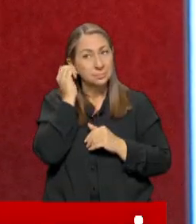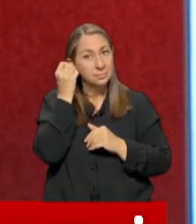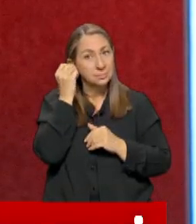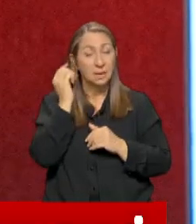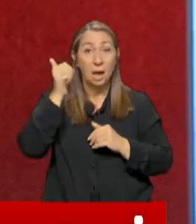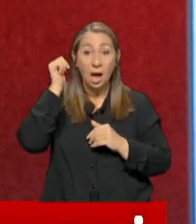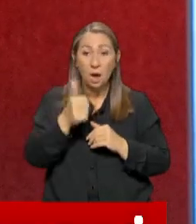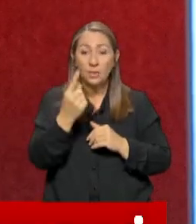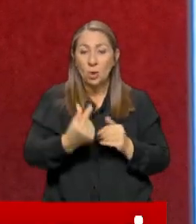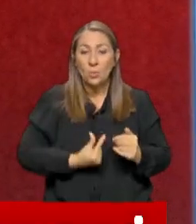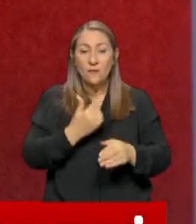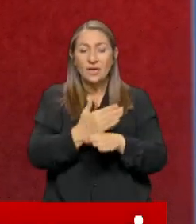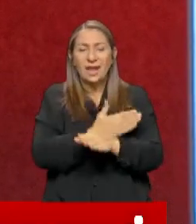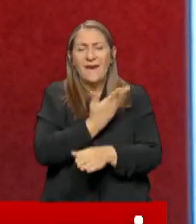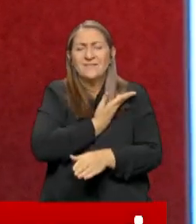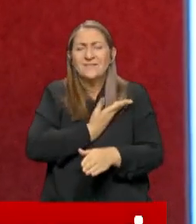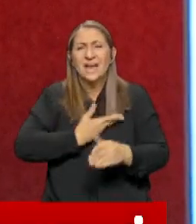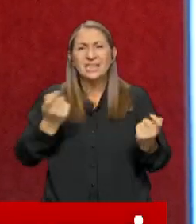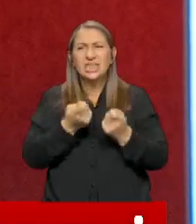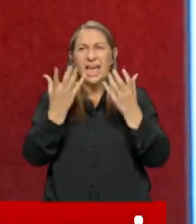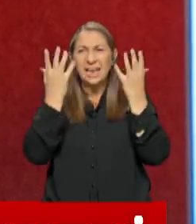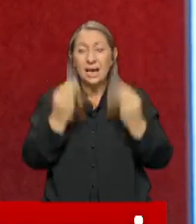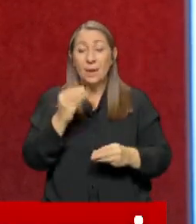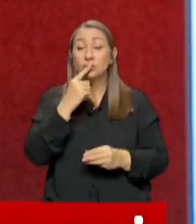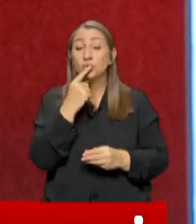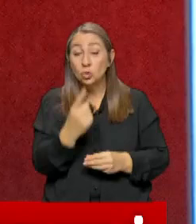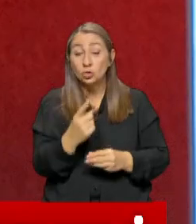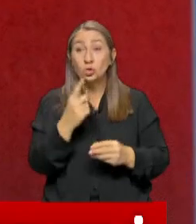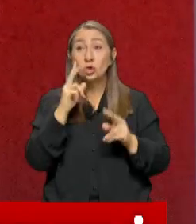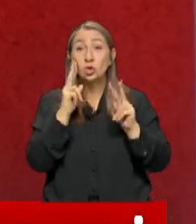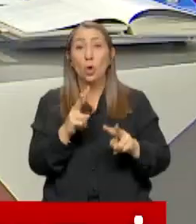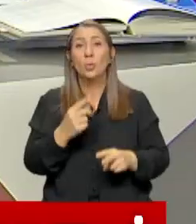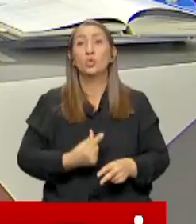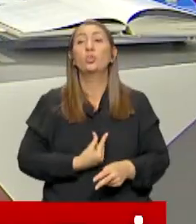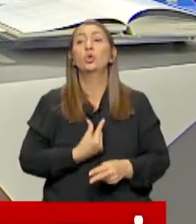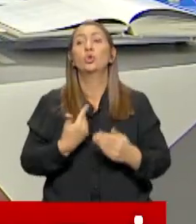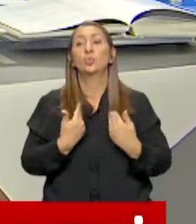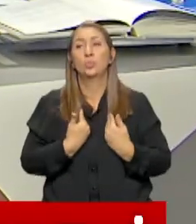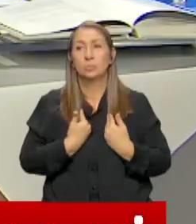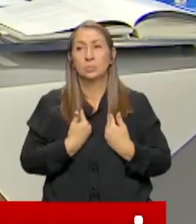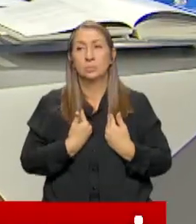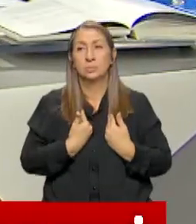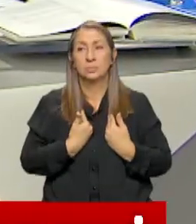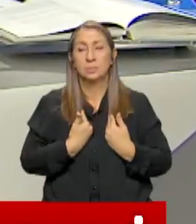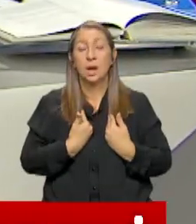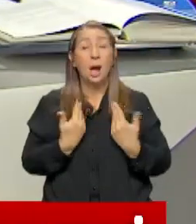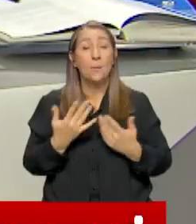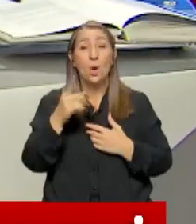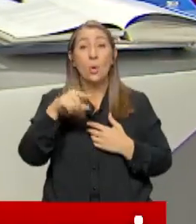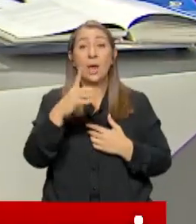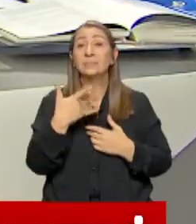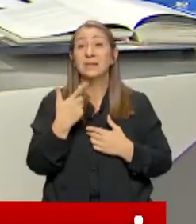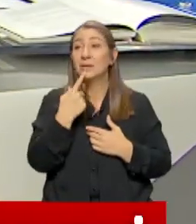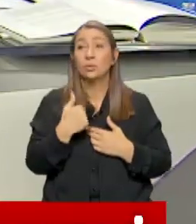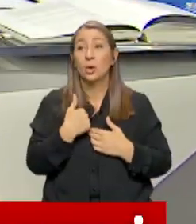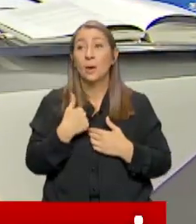her gün bir umut Vatanına en çok seven işini en iyi yapandır sözünün uygulandığını görmeyi umuyorum diyor ama onlar bize